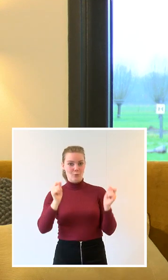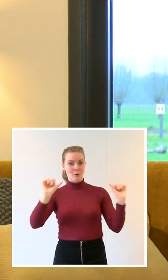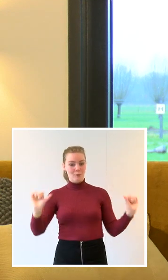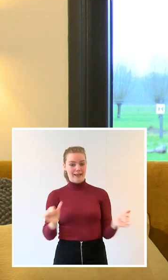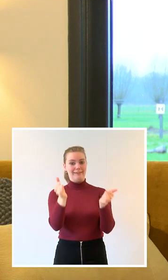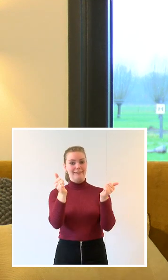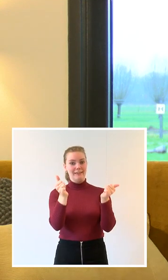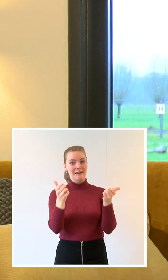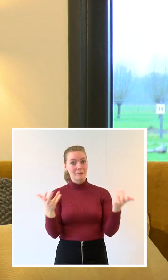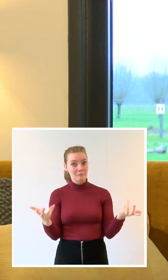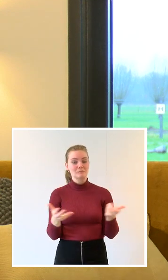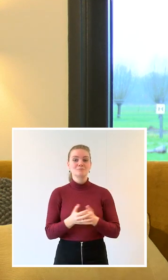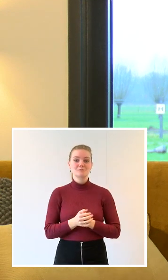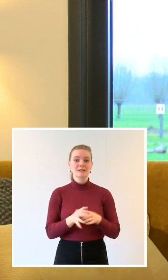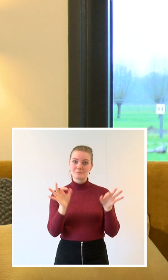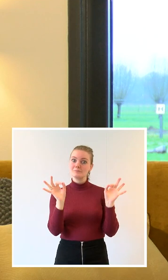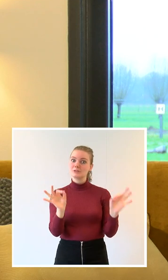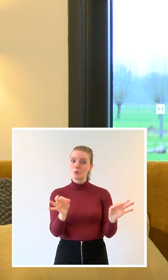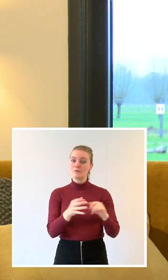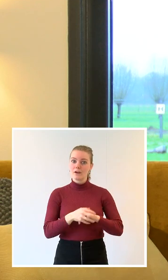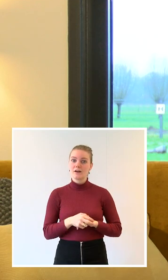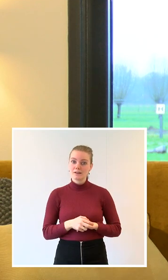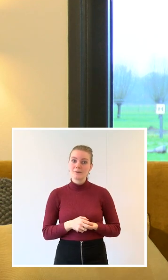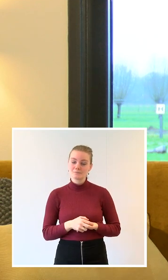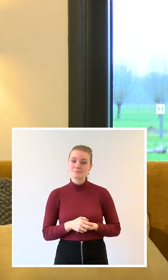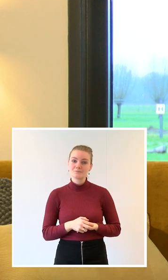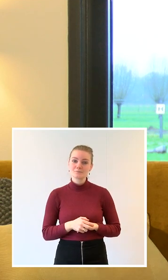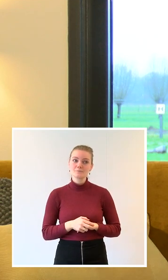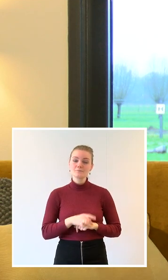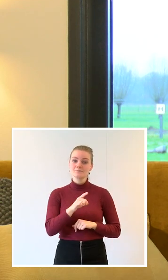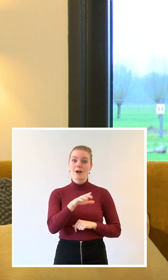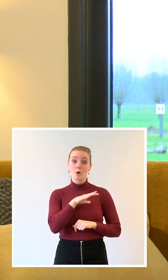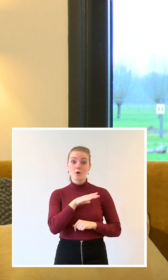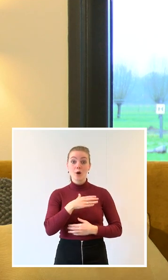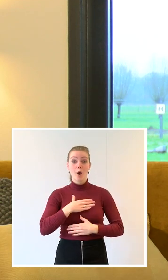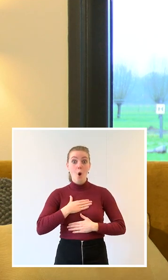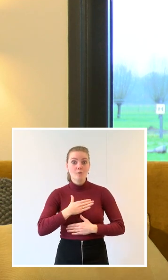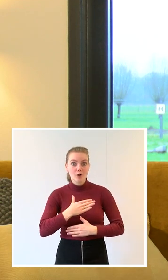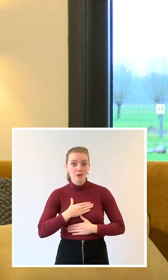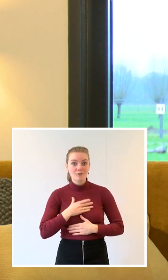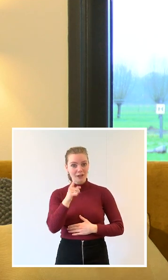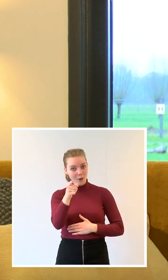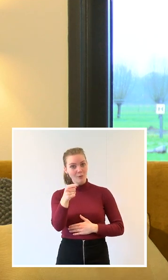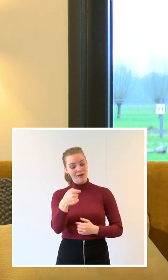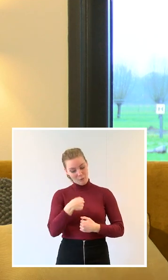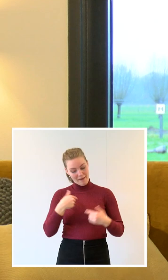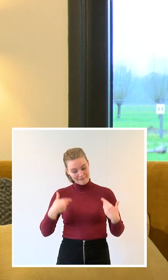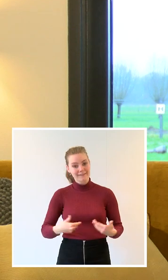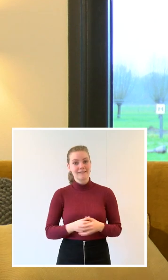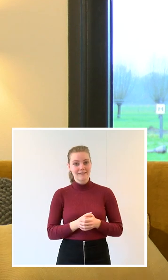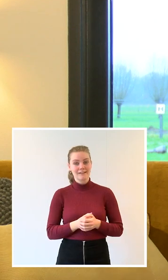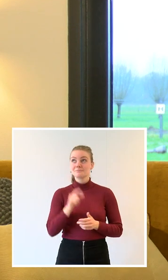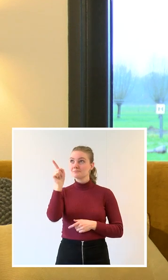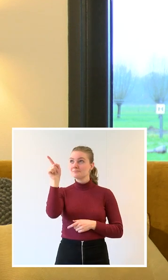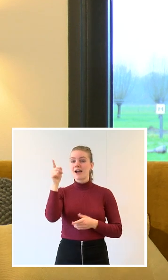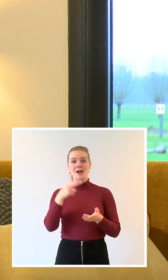Dat is bijzonder, maar dat is ook hoopvol voor jou en mij. God gebruikt mensen voor zijn